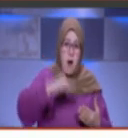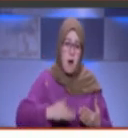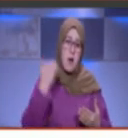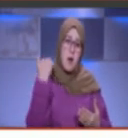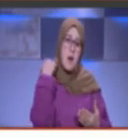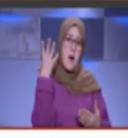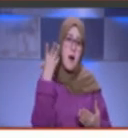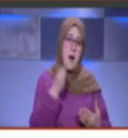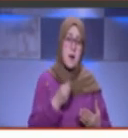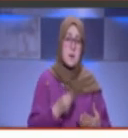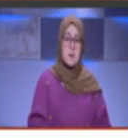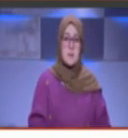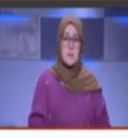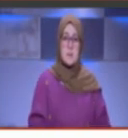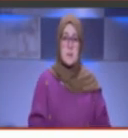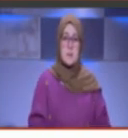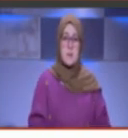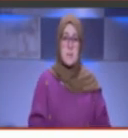يوما.